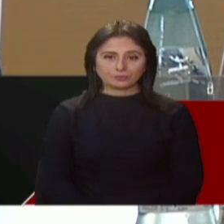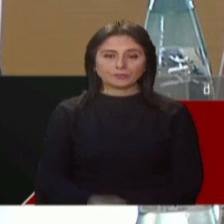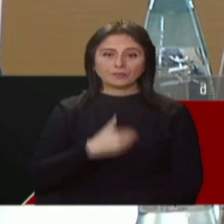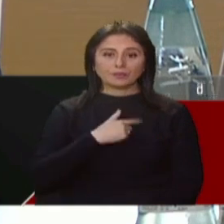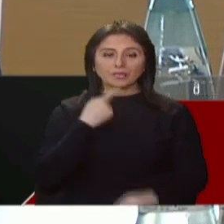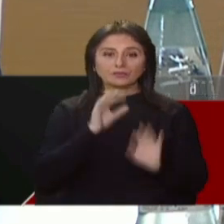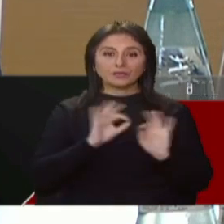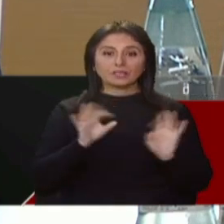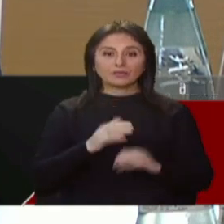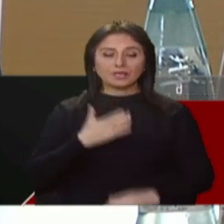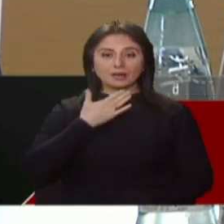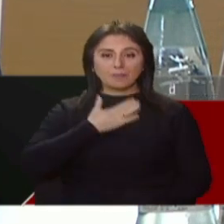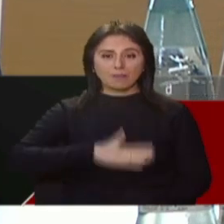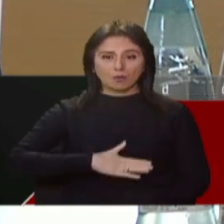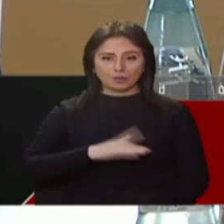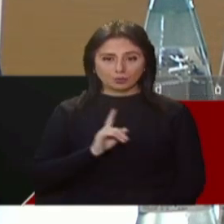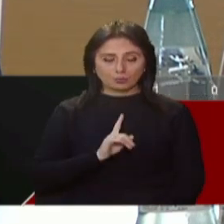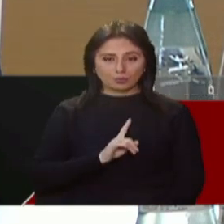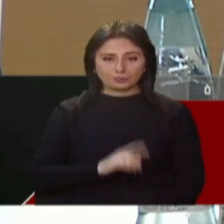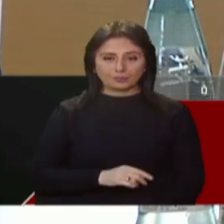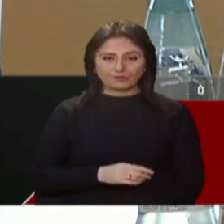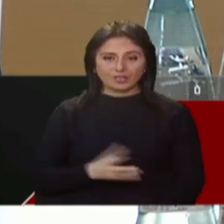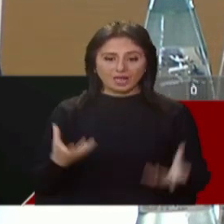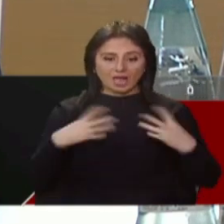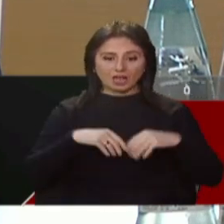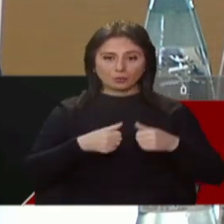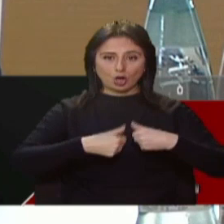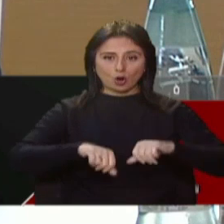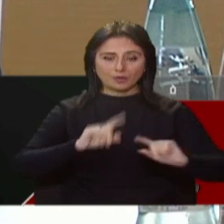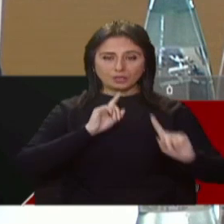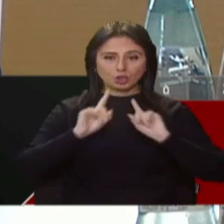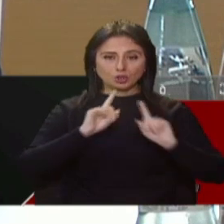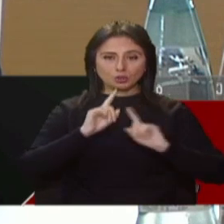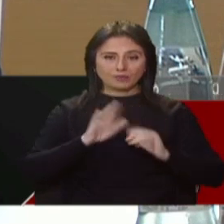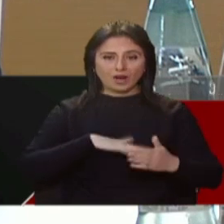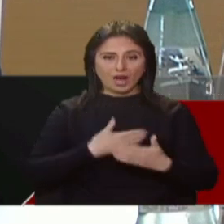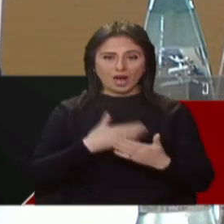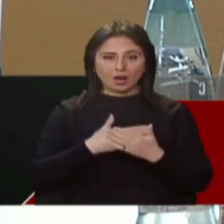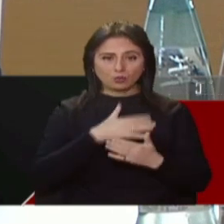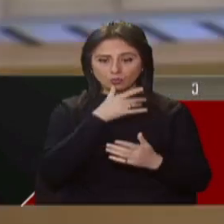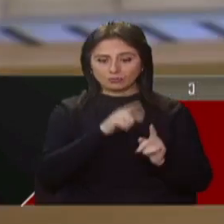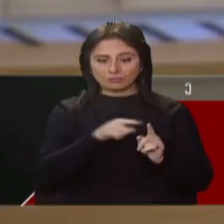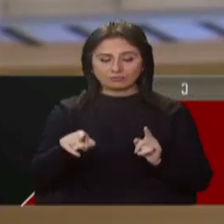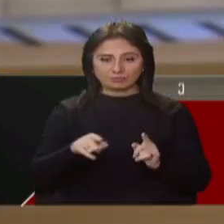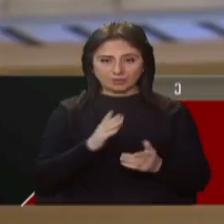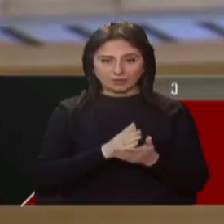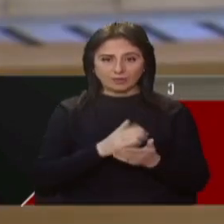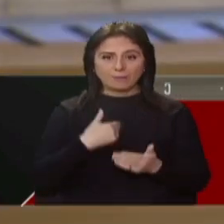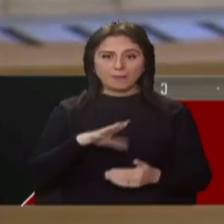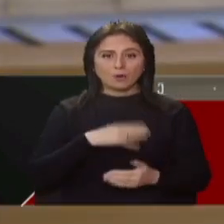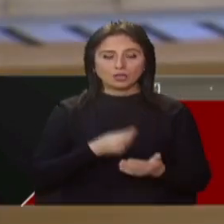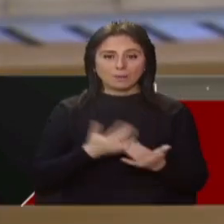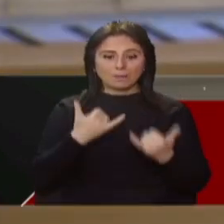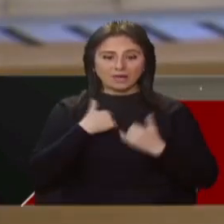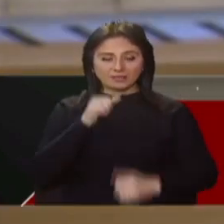მინდა აღნიშნოს მაყოფილებით, რომ ერთობლივი კომისიის ხდომები გააქტიურდა ბოლო პერიოდში. მე მქონდა პატივი,